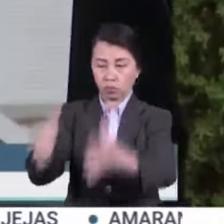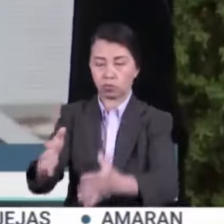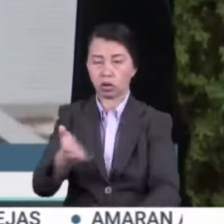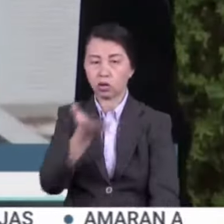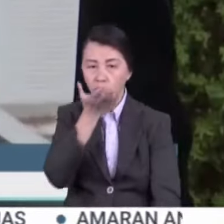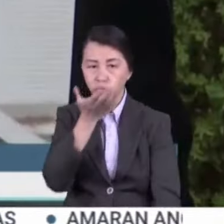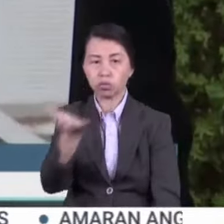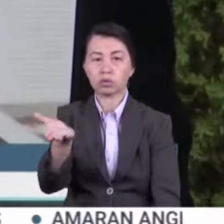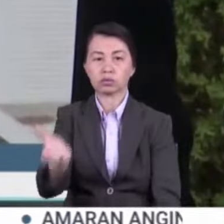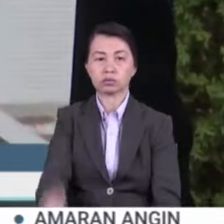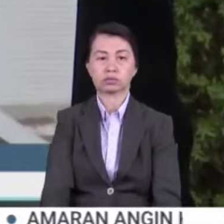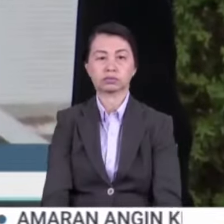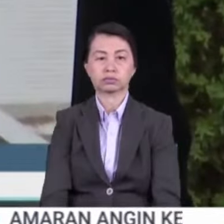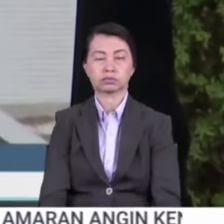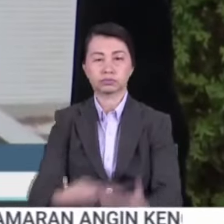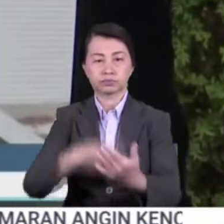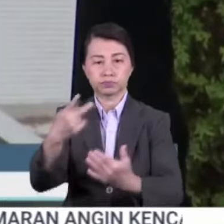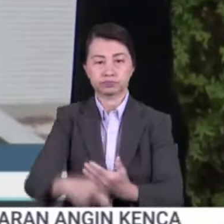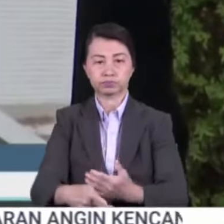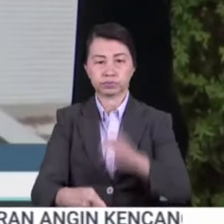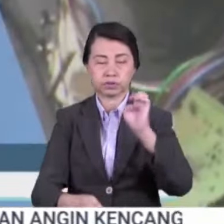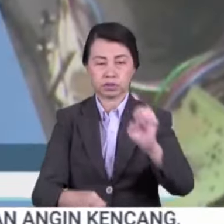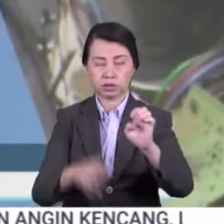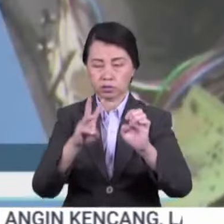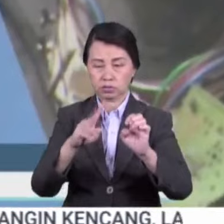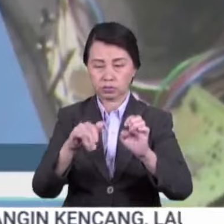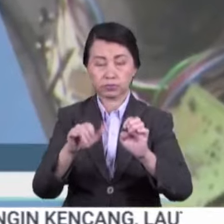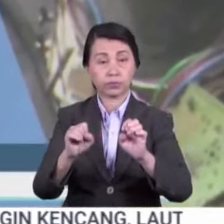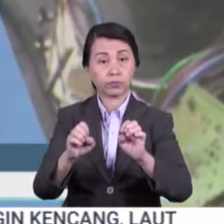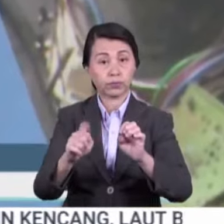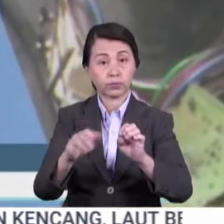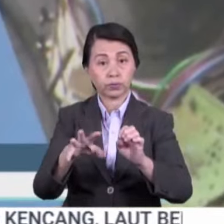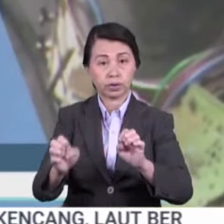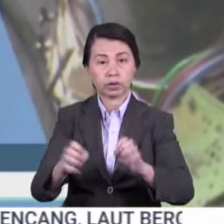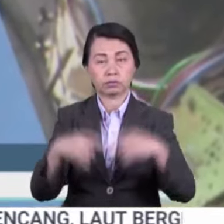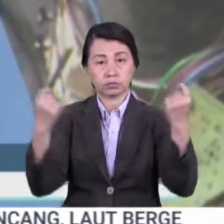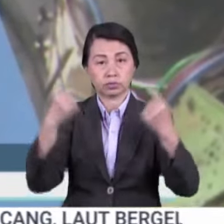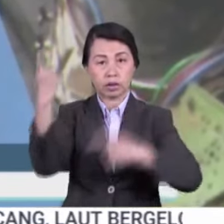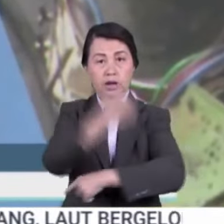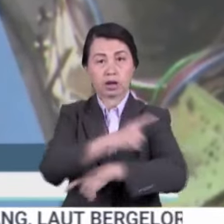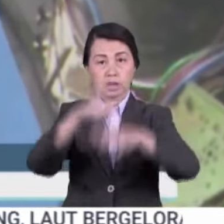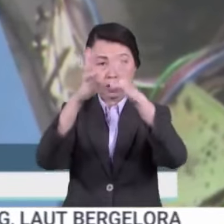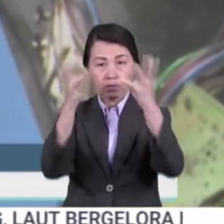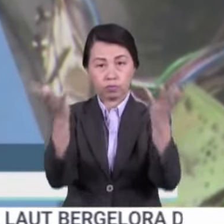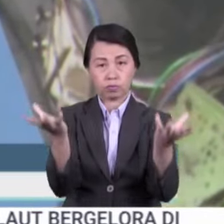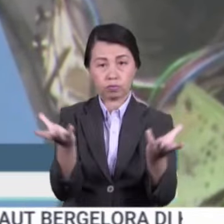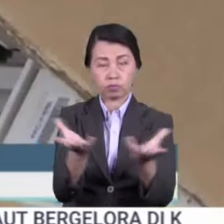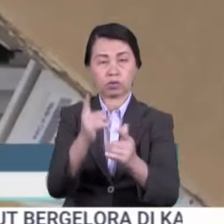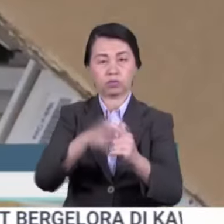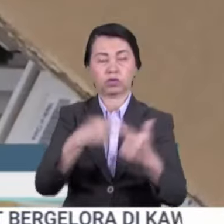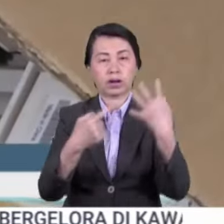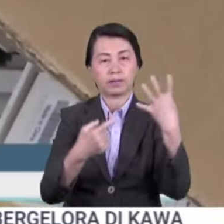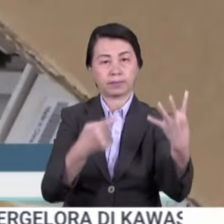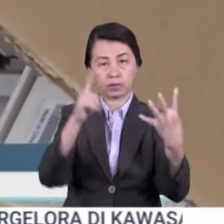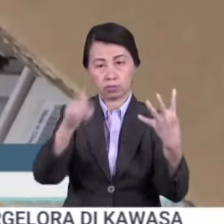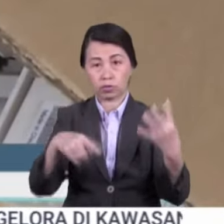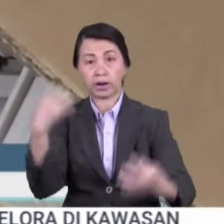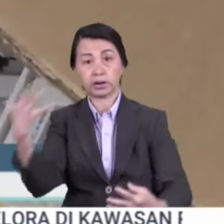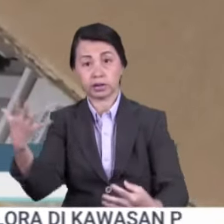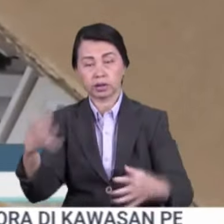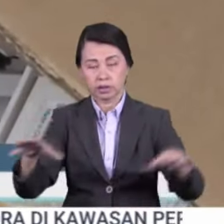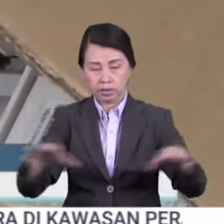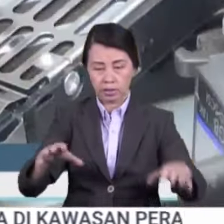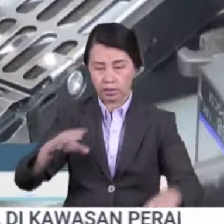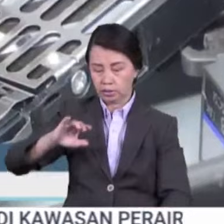sia-sia. Program pengurusan e-waste merupakan antara pengisian sambutan Hari Bumi sepanjang April dan Mei dilaksana